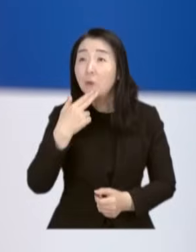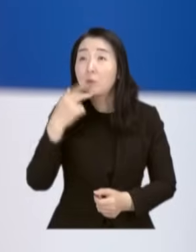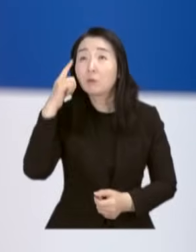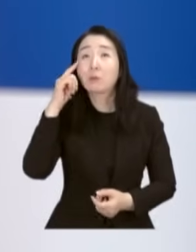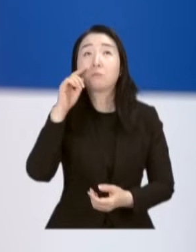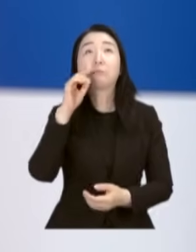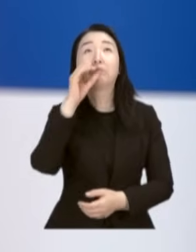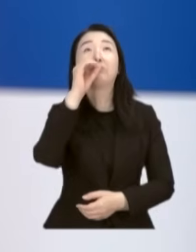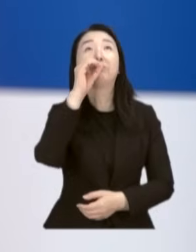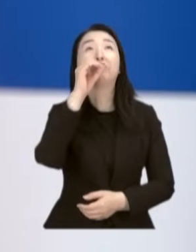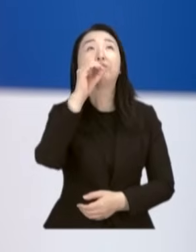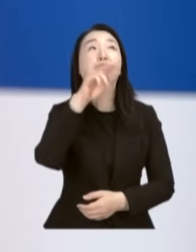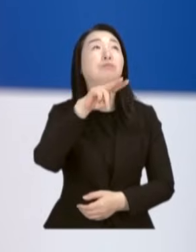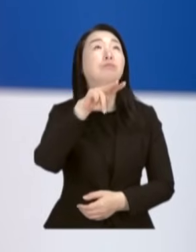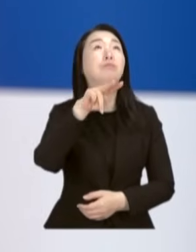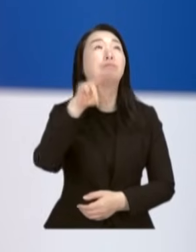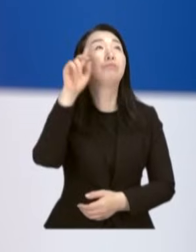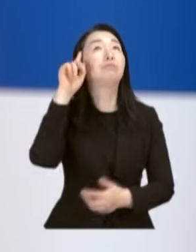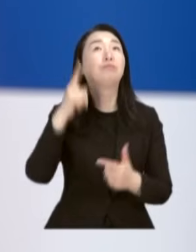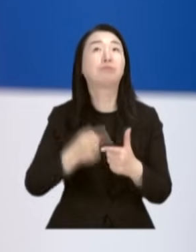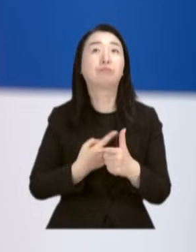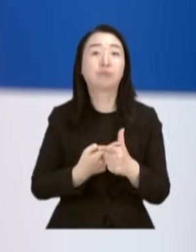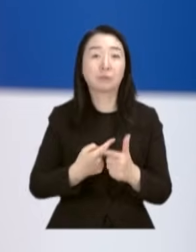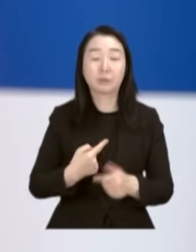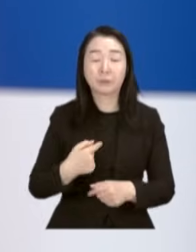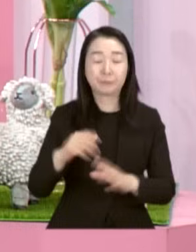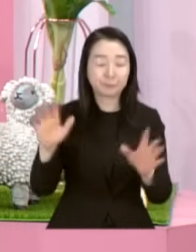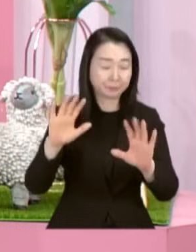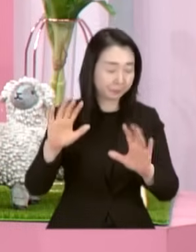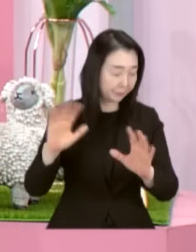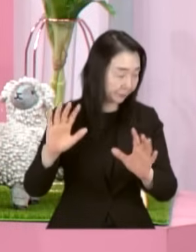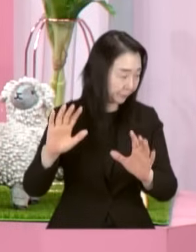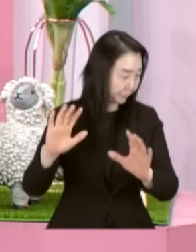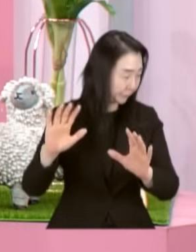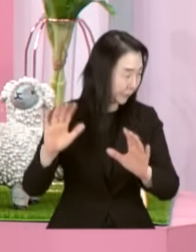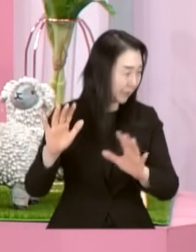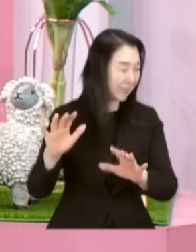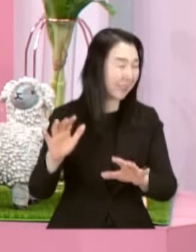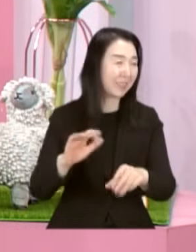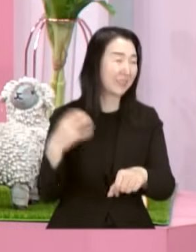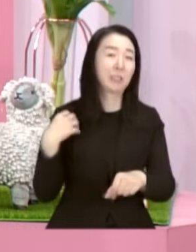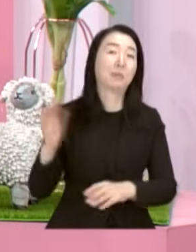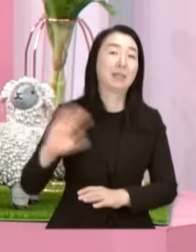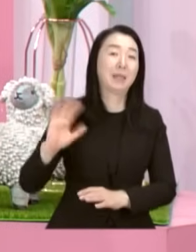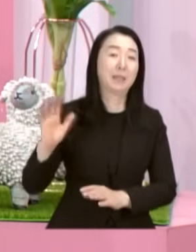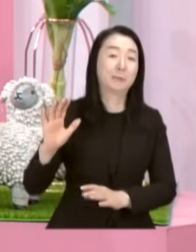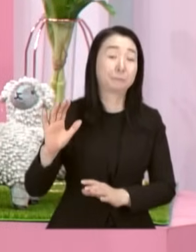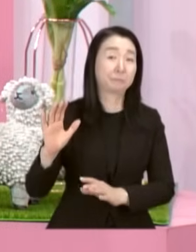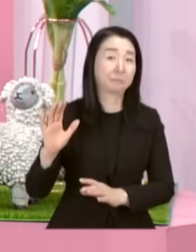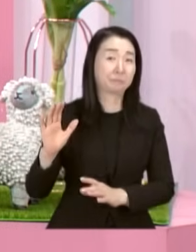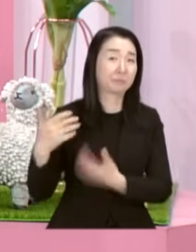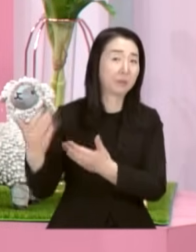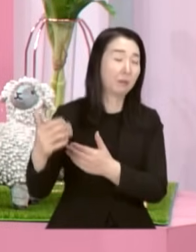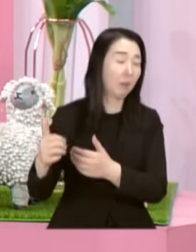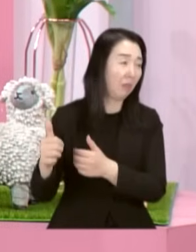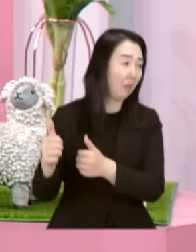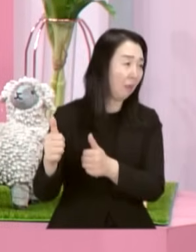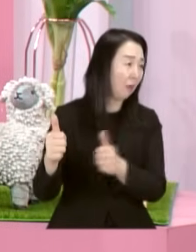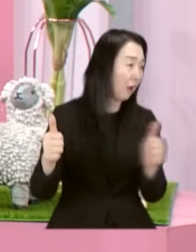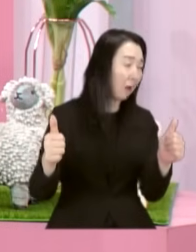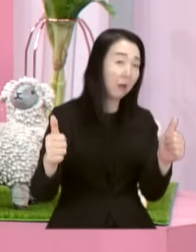없어요. 멍하니 뭔데만 보고 있더라고. 내가 할 일이 아니지 하고 저만큼 이제